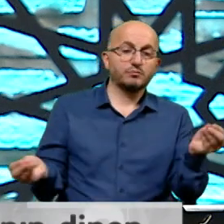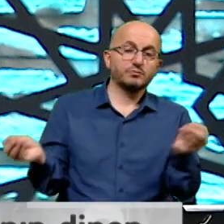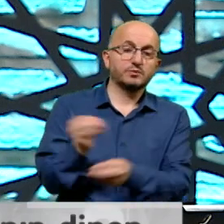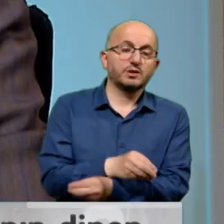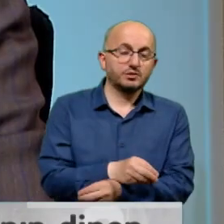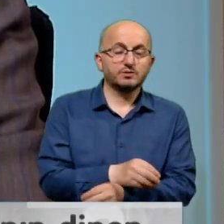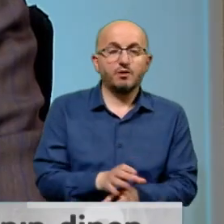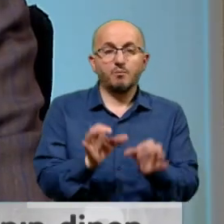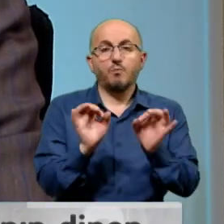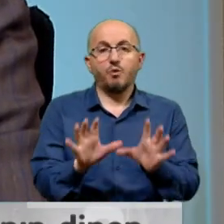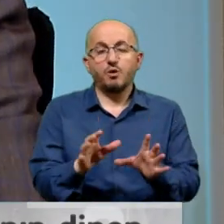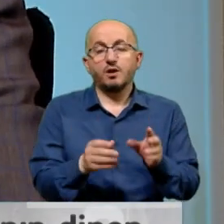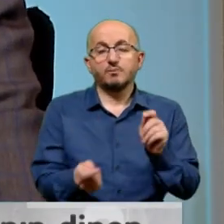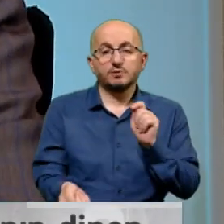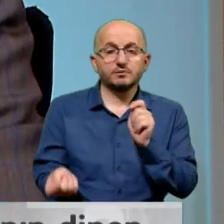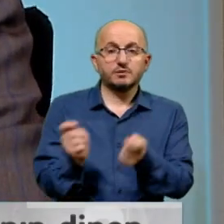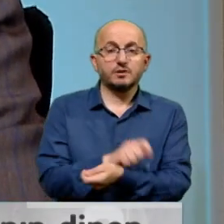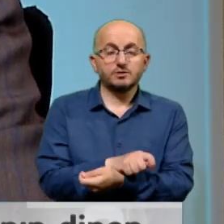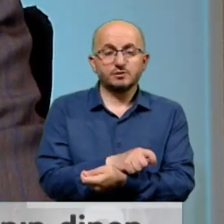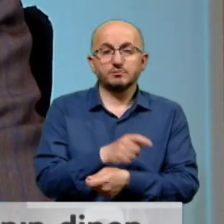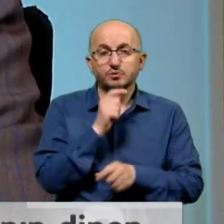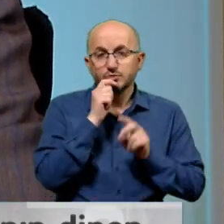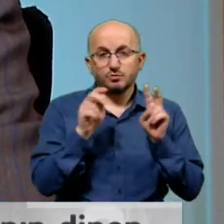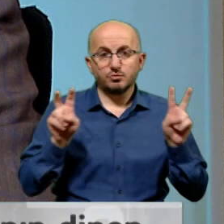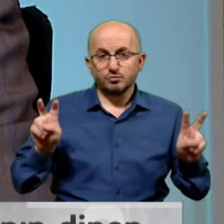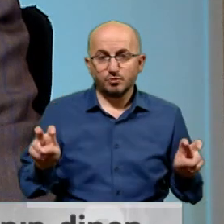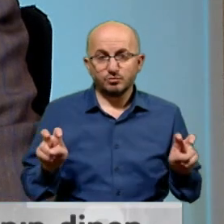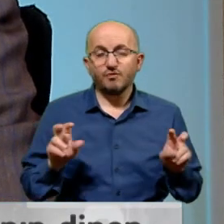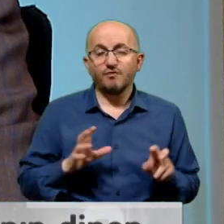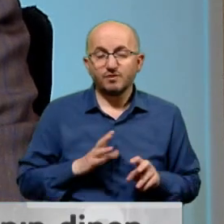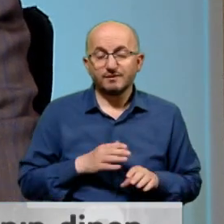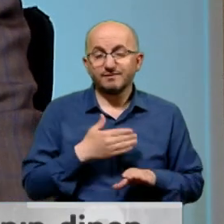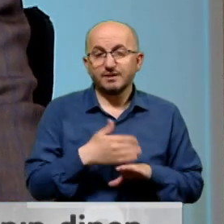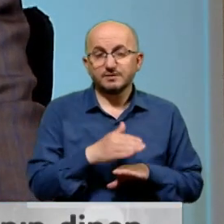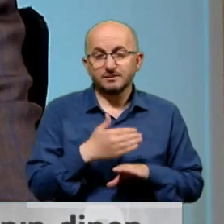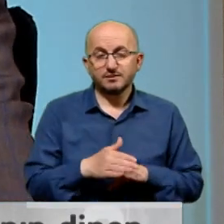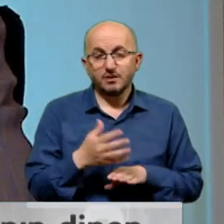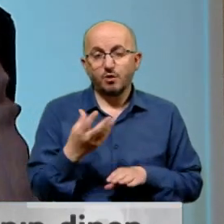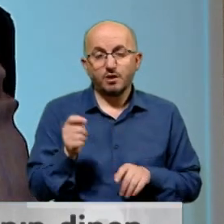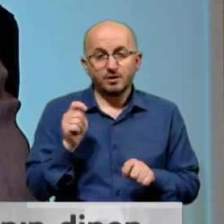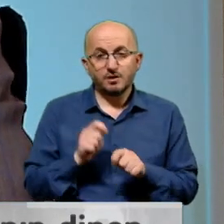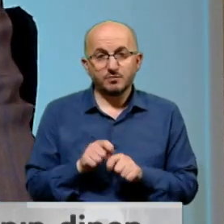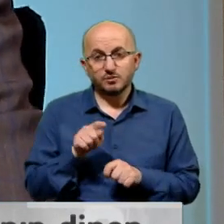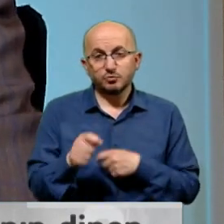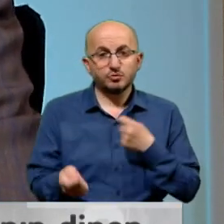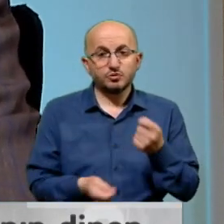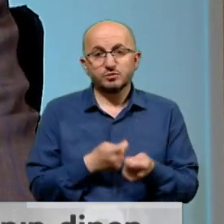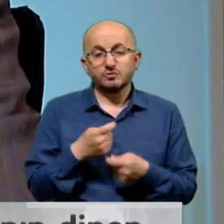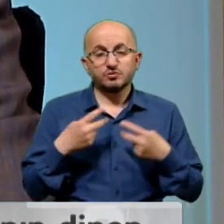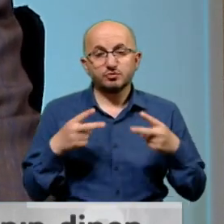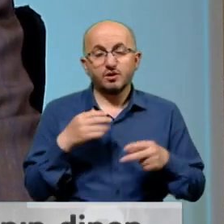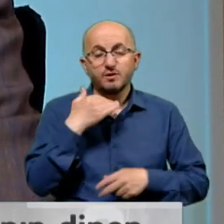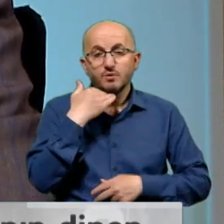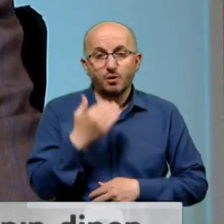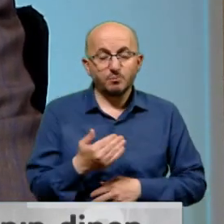Eğer bu şekilde bir değişim söz konusu o vadeli bir şekilde yapılırsa Bu işlem caiz